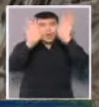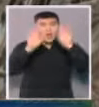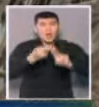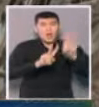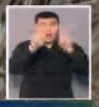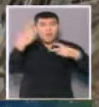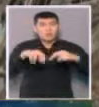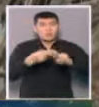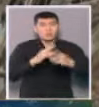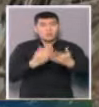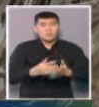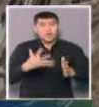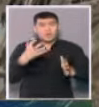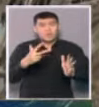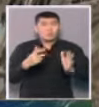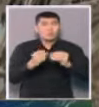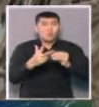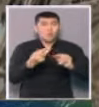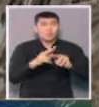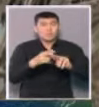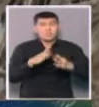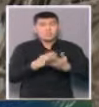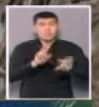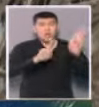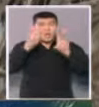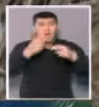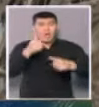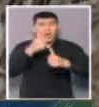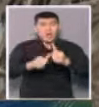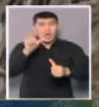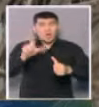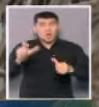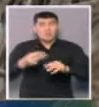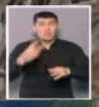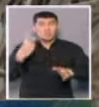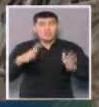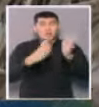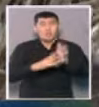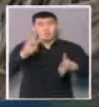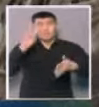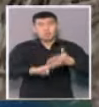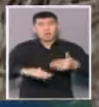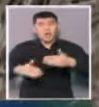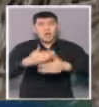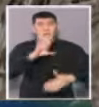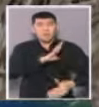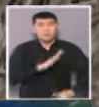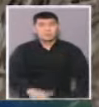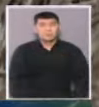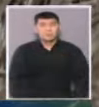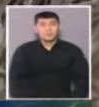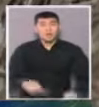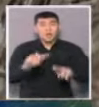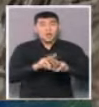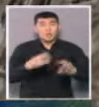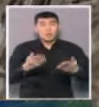туралы кодексінің 512 бабы 1 тармағы бойынша әр азаматқа 29 170 теңге көлемінде айыппұлдар салынды. Аталған